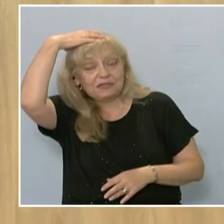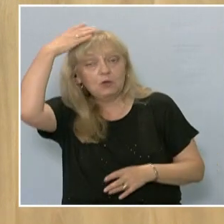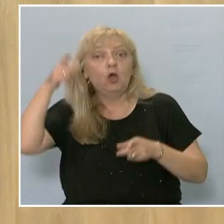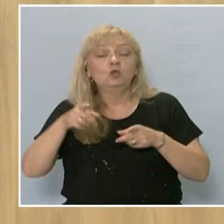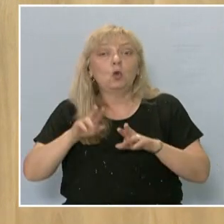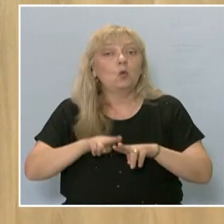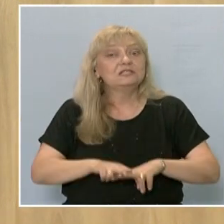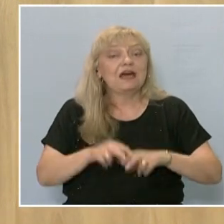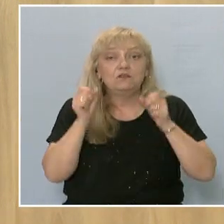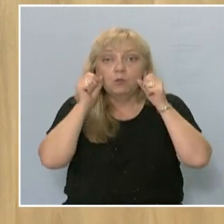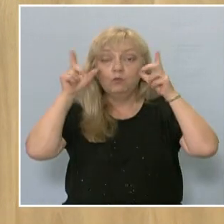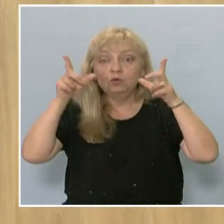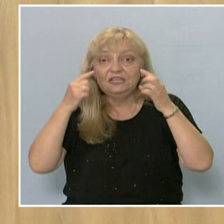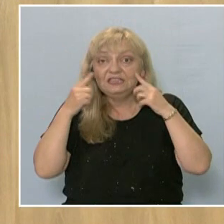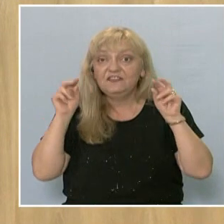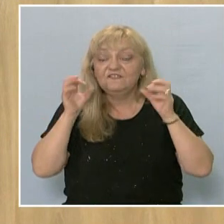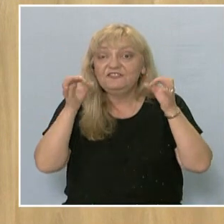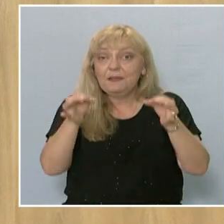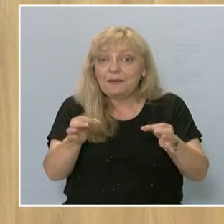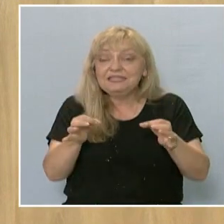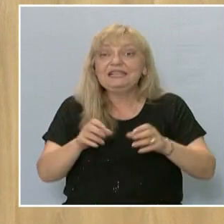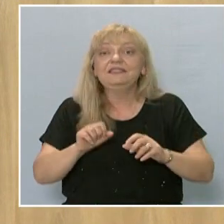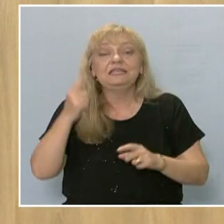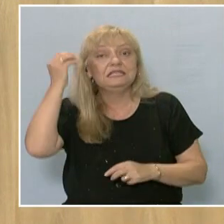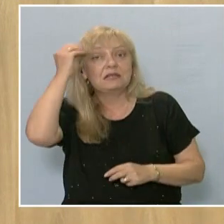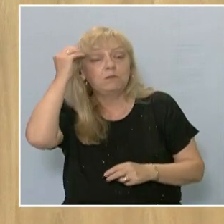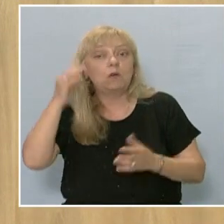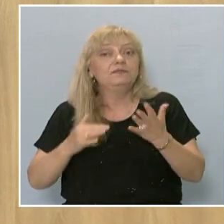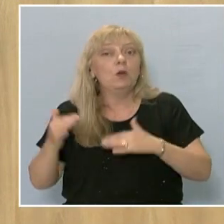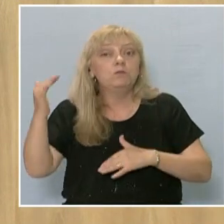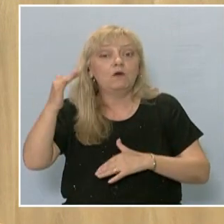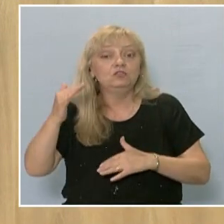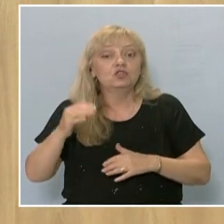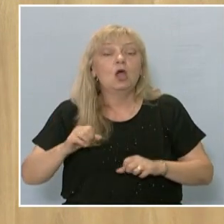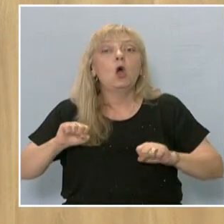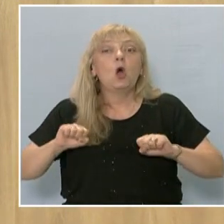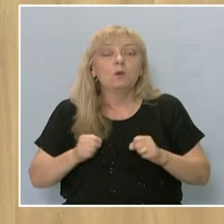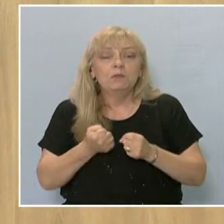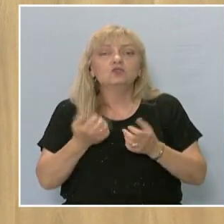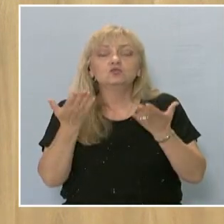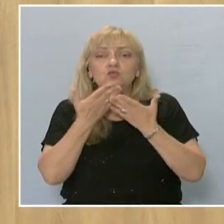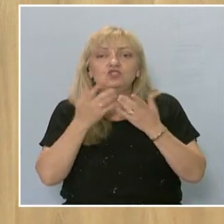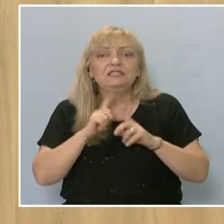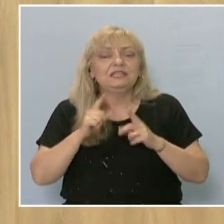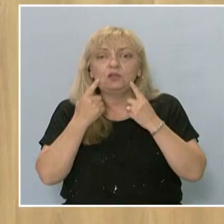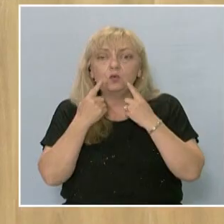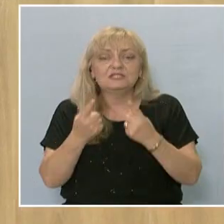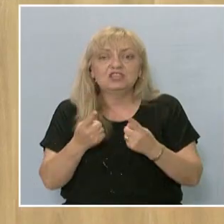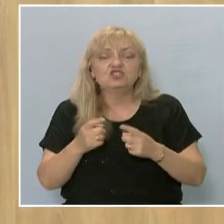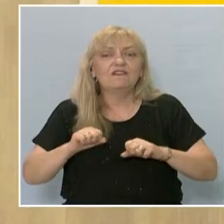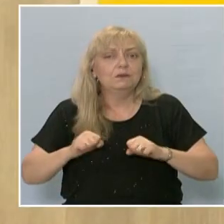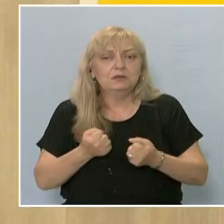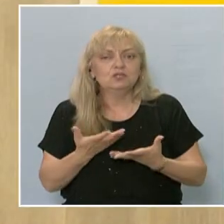концентриран и възприема и запомня повече та скоростно четене не значи бързо много хора си мисля че тука се състезаваме не няма